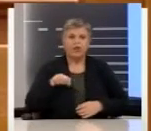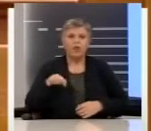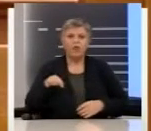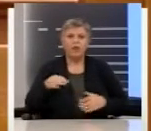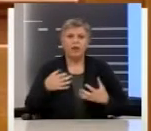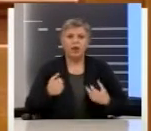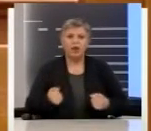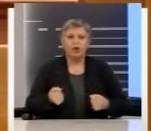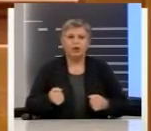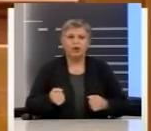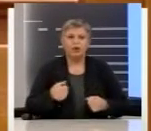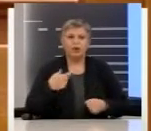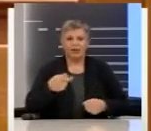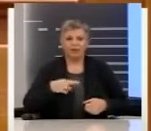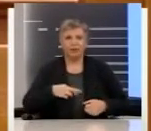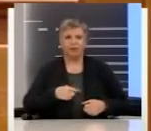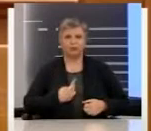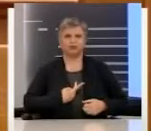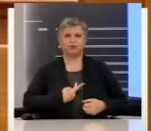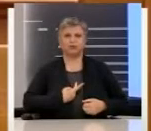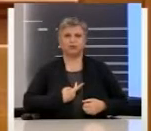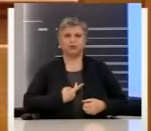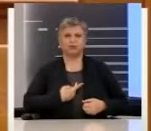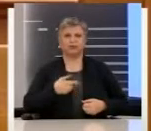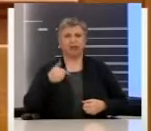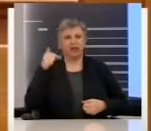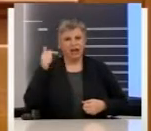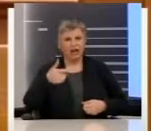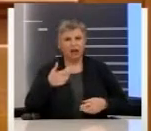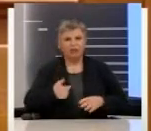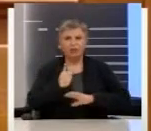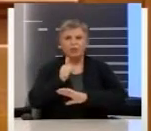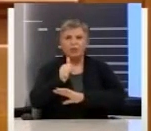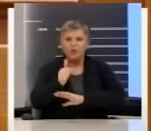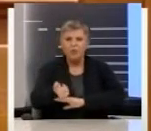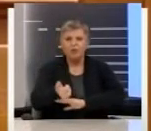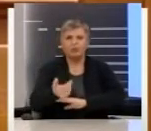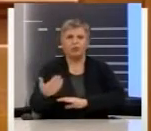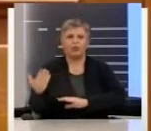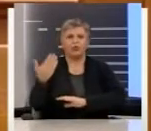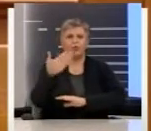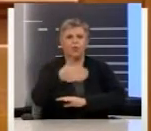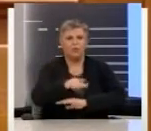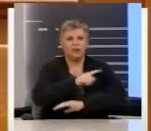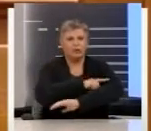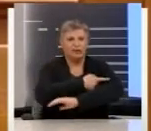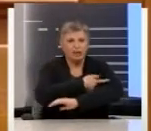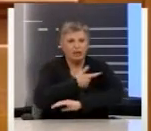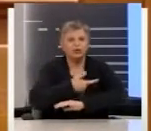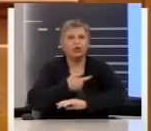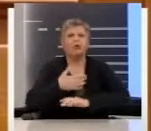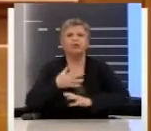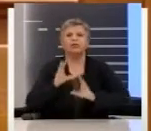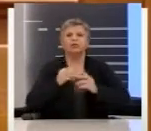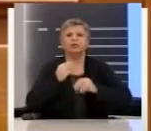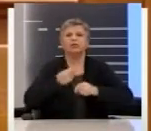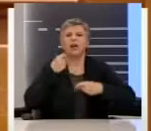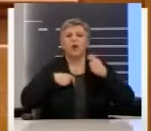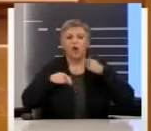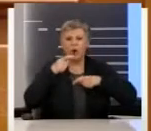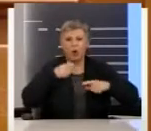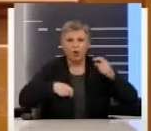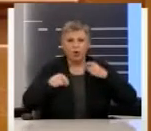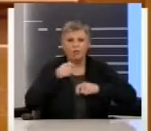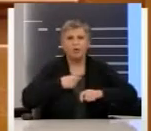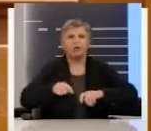έχουν πάει, δεν χρειάζεται να τους το βάλει ο νόμος. Μόνοι τους έχουν πάει και σε γιατρούς και σε ενδοκρινολόγους και σε ψυχιάτρους και